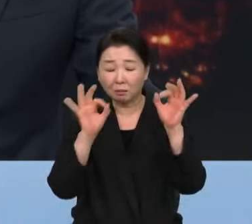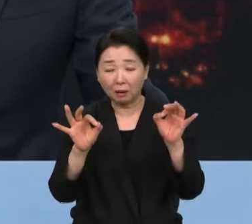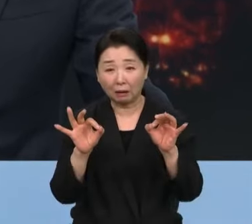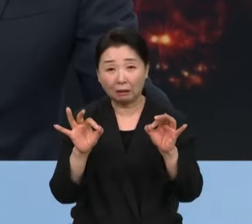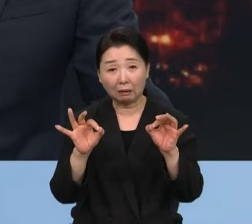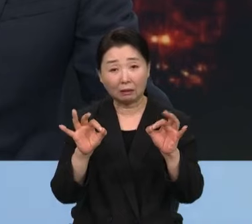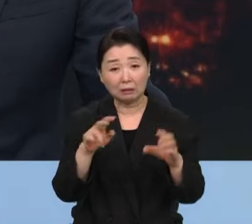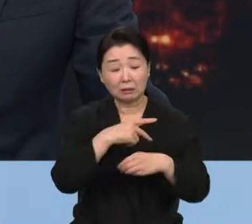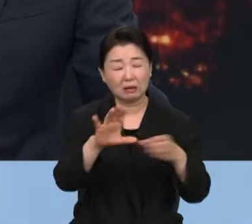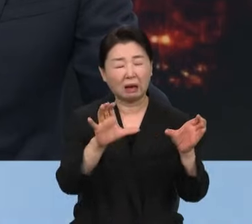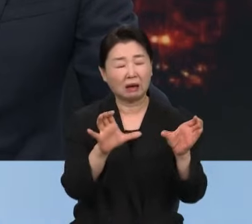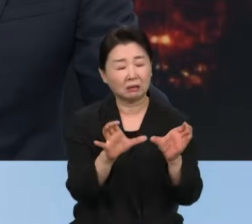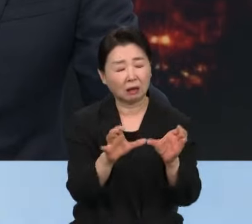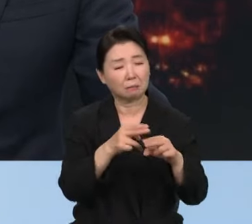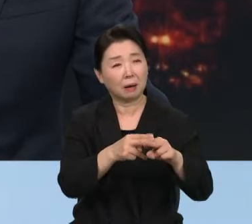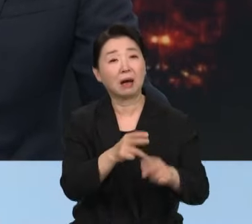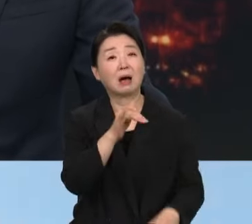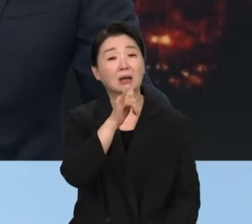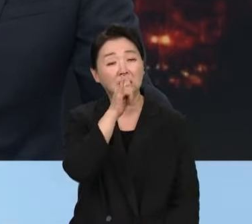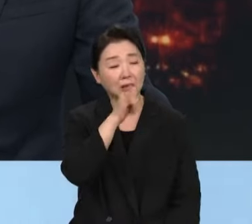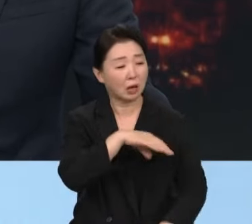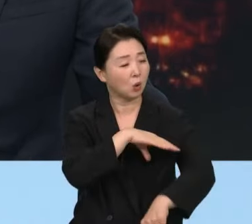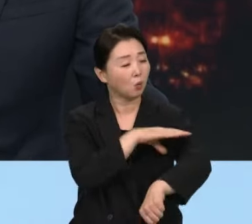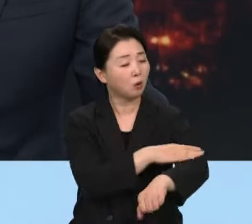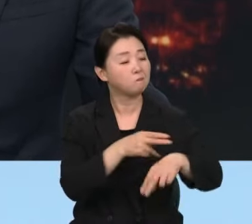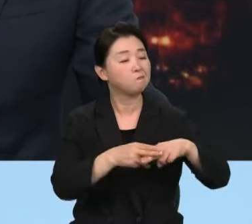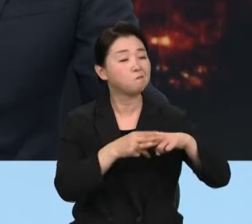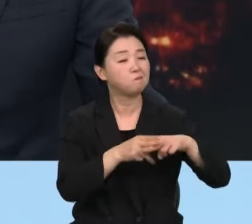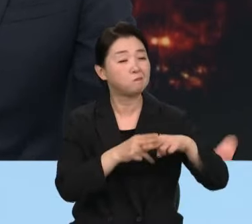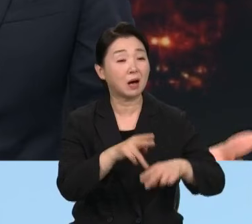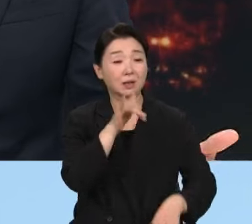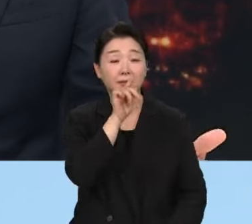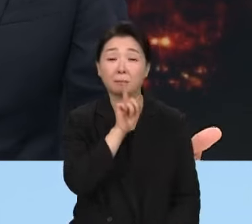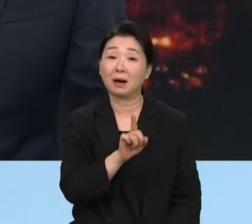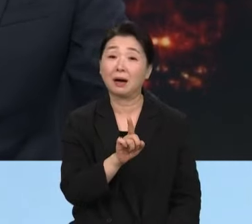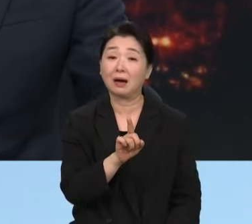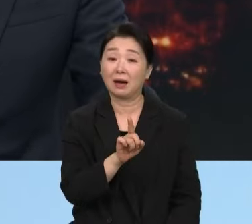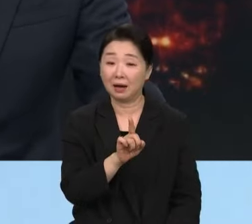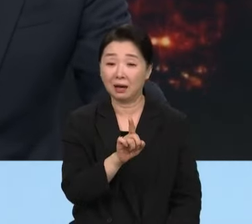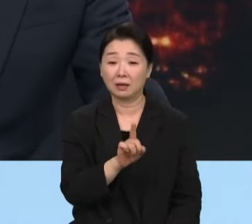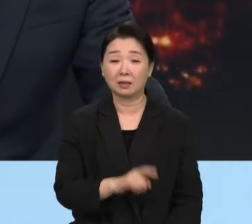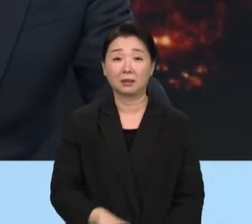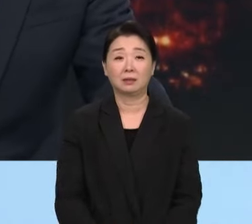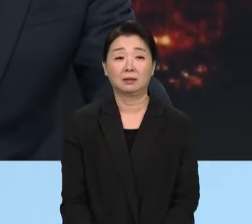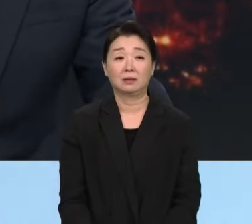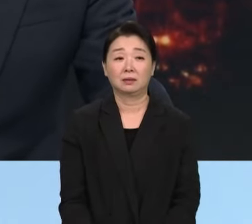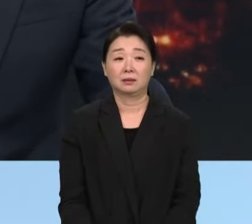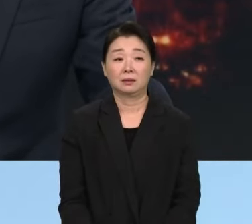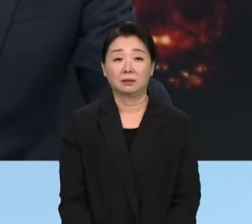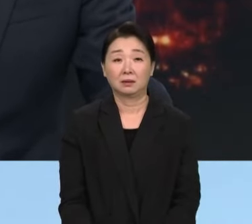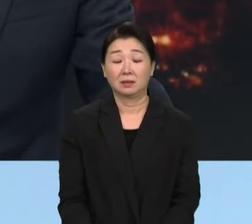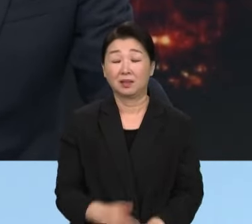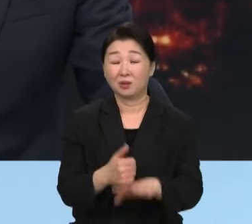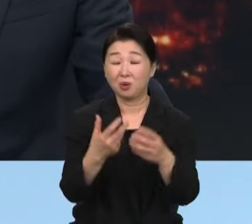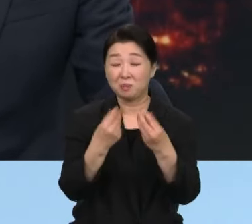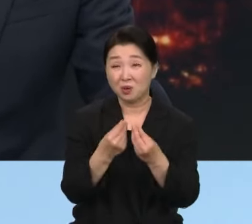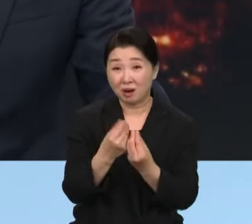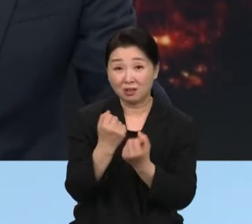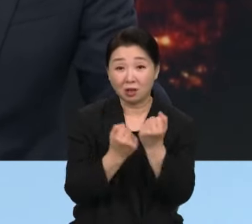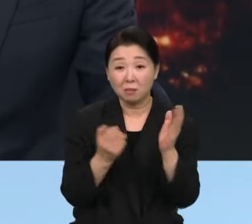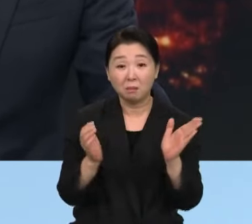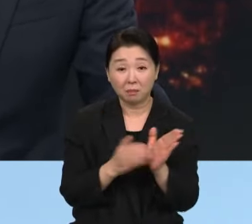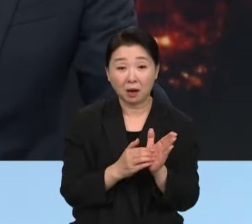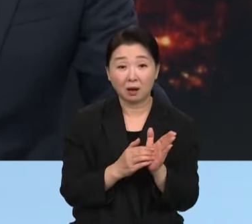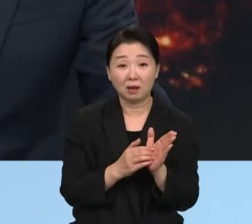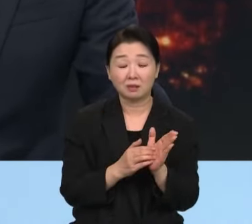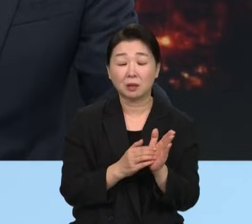더 고압적이다, 자신들보다 더 권리를 권한을 누리고 있다. 뭐 이런 얘기를 한 건데 결국 비유라고 해명을 했죠. 자